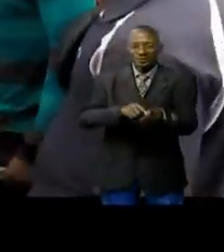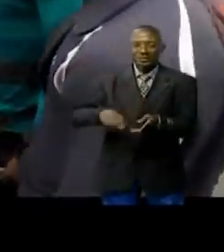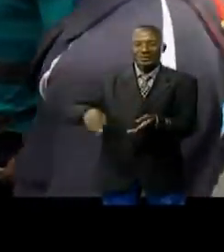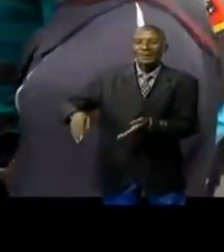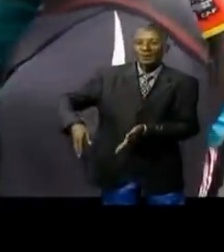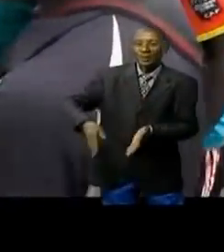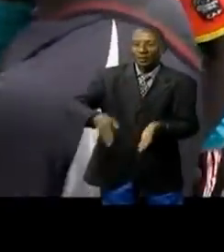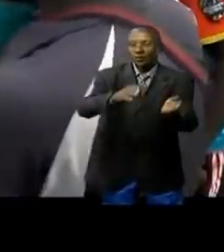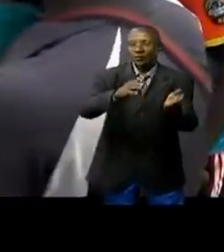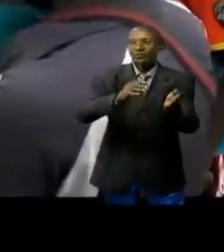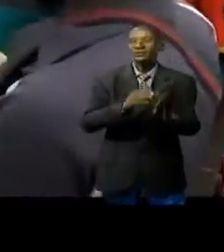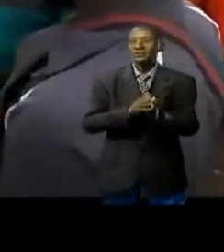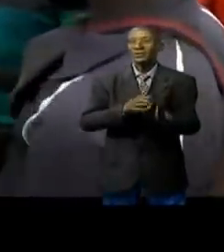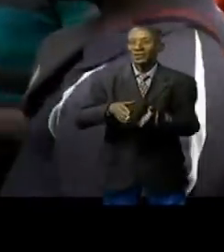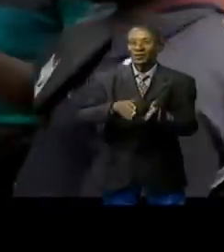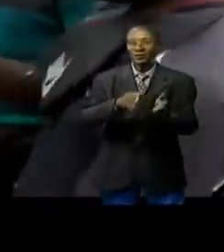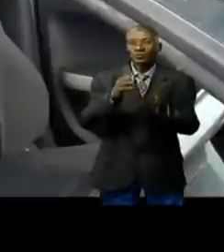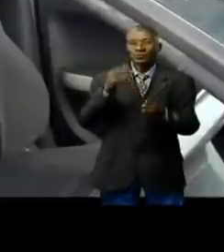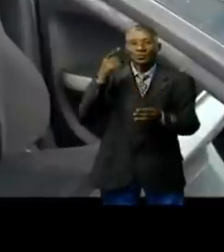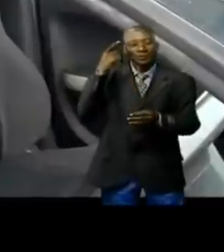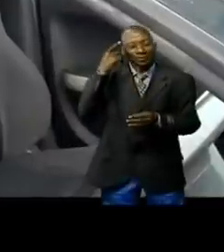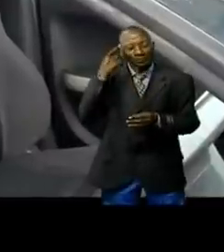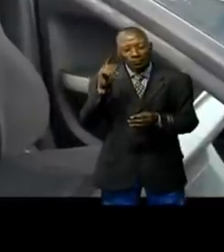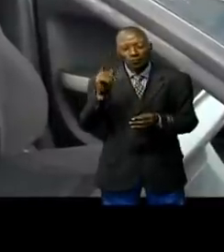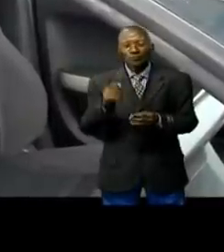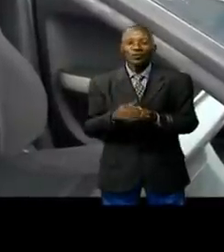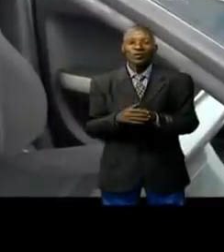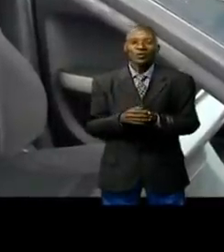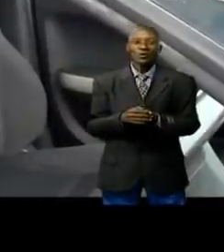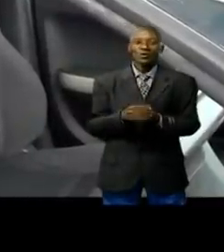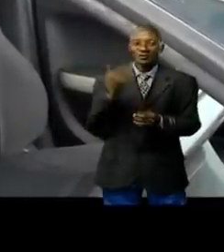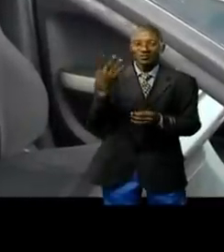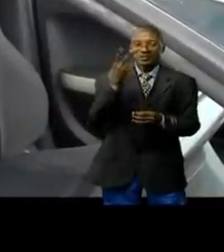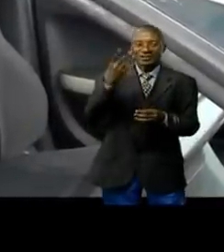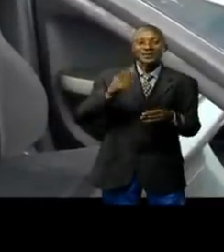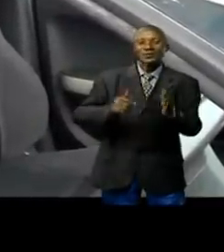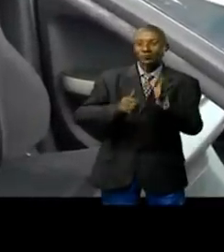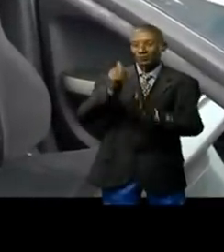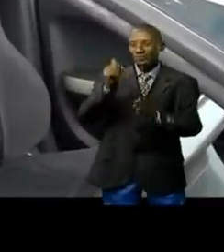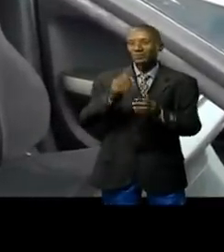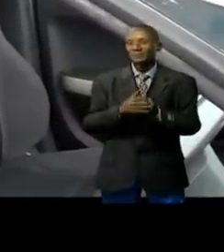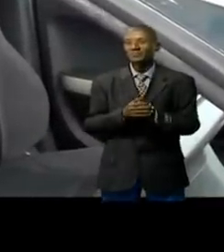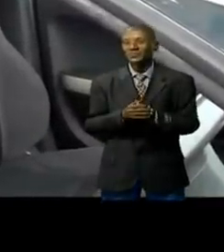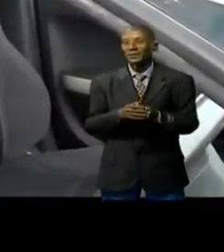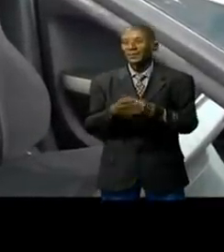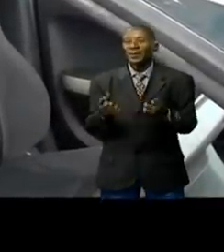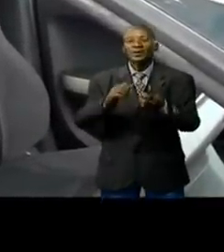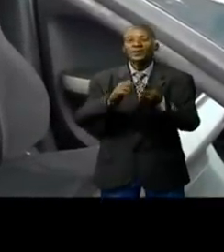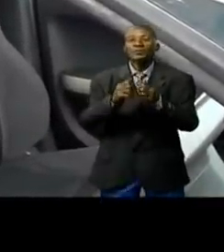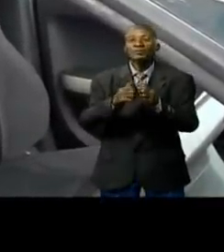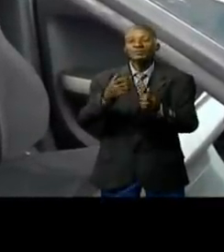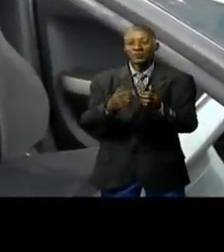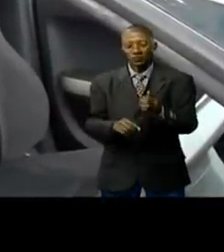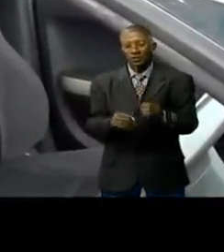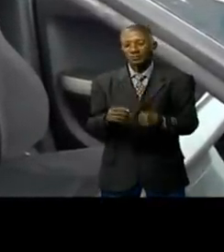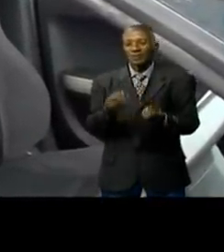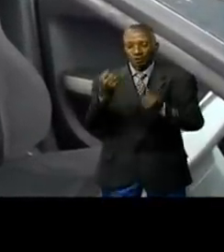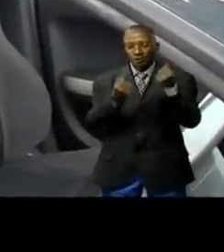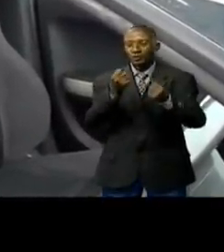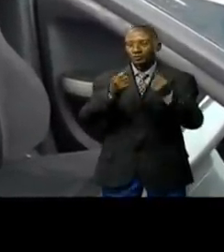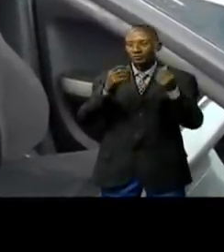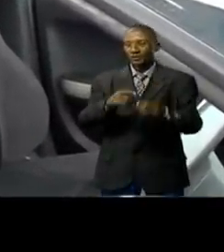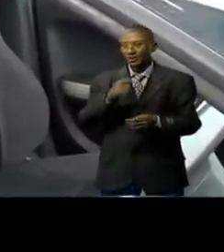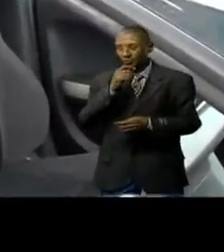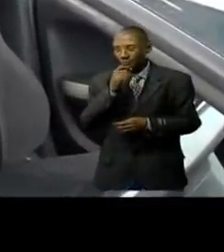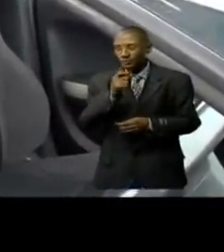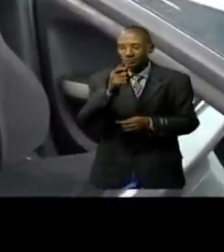pleines, remplies de motos, de bidons, de véhicules. On ne sait pas si la situation pourrait durer combien de temps. Alors, il faudrait qu'une politique puisse être mise